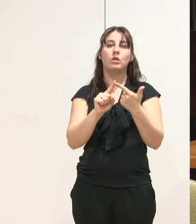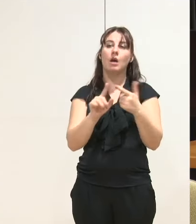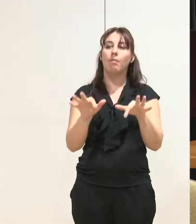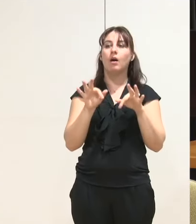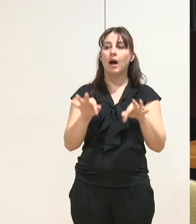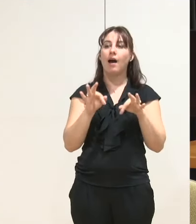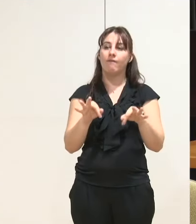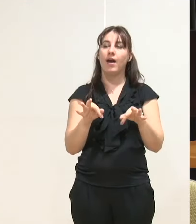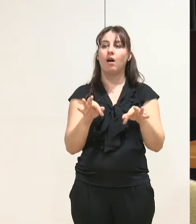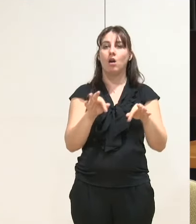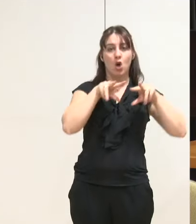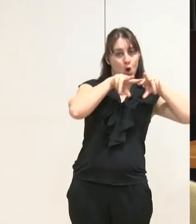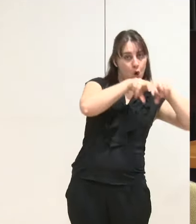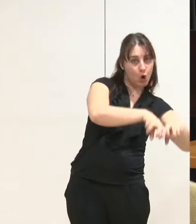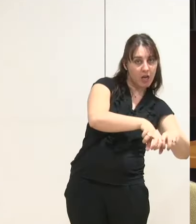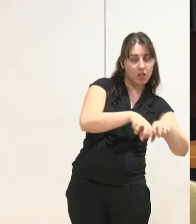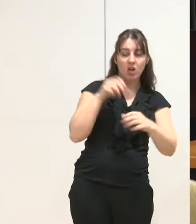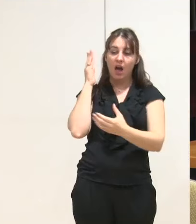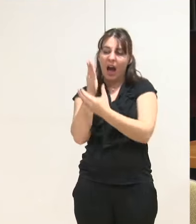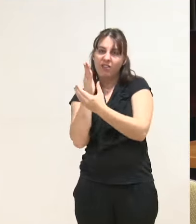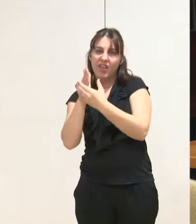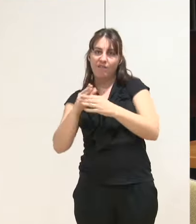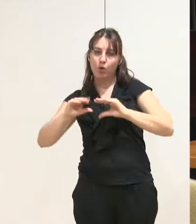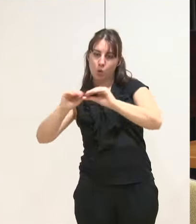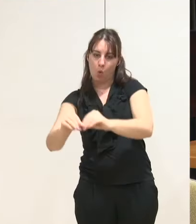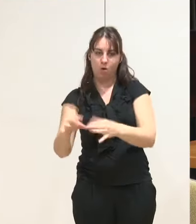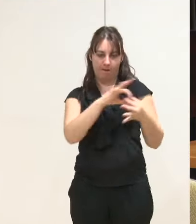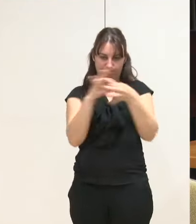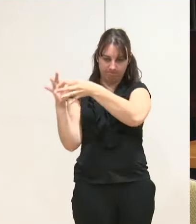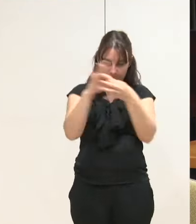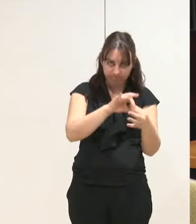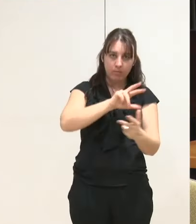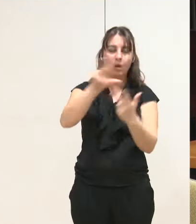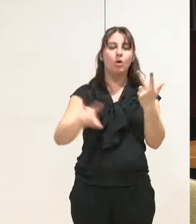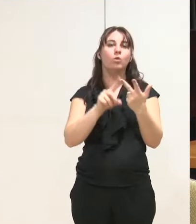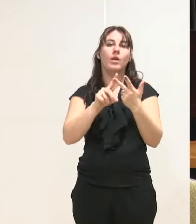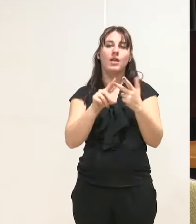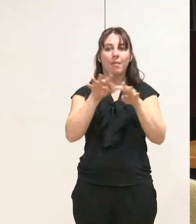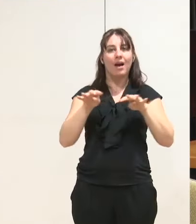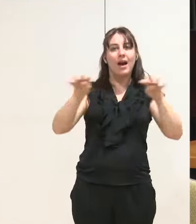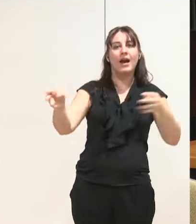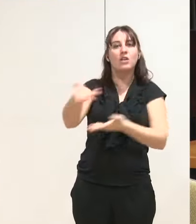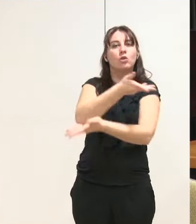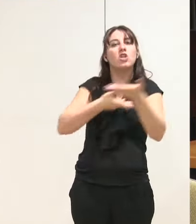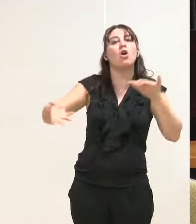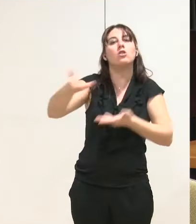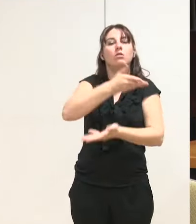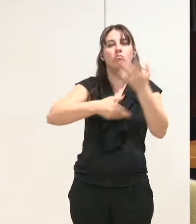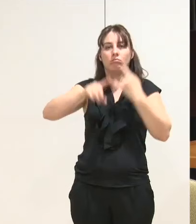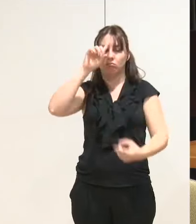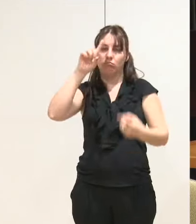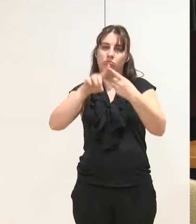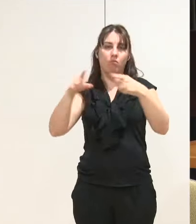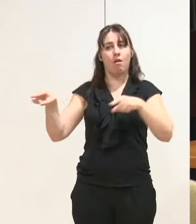mise en tension entre la recherche et les interventions et la troème concerne la mise en place d'un réseau d'échange autour d'une question